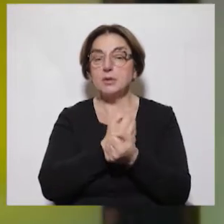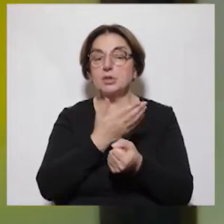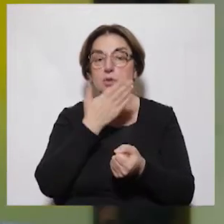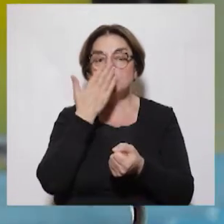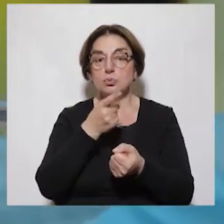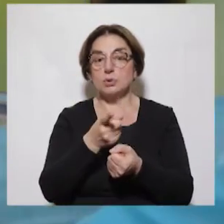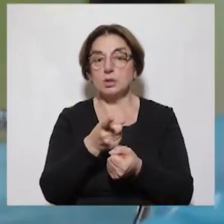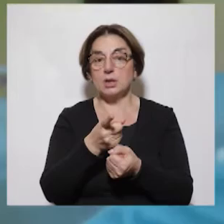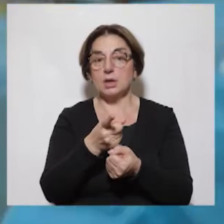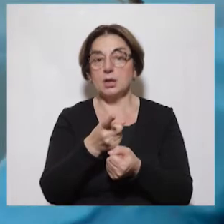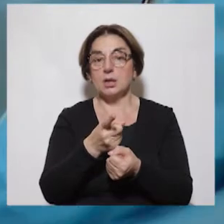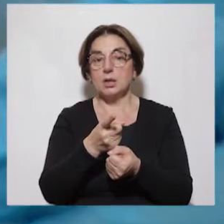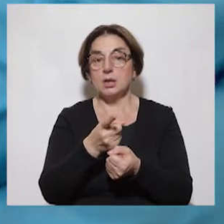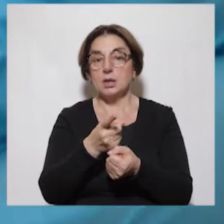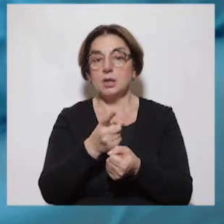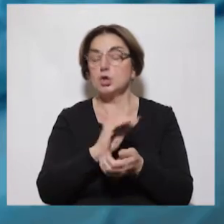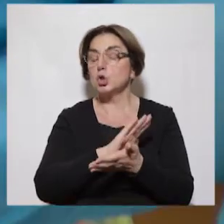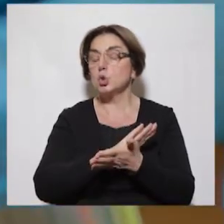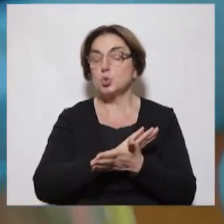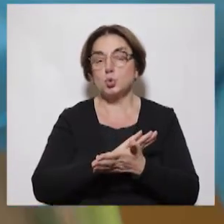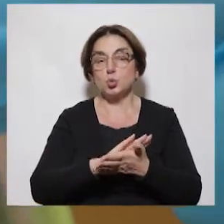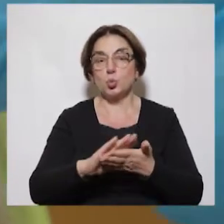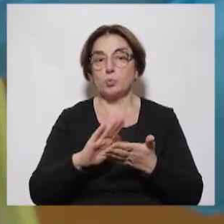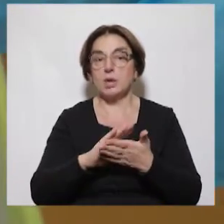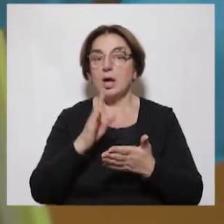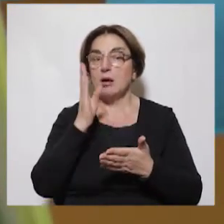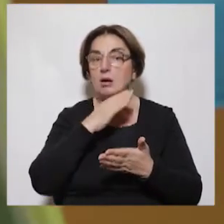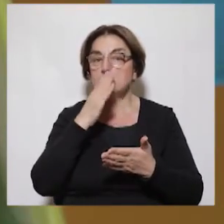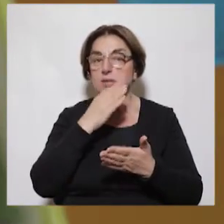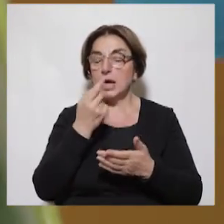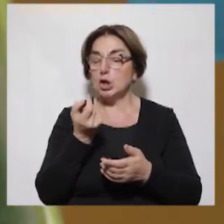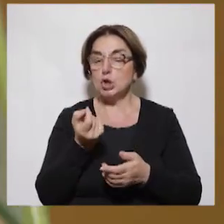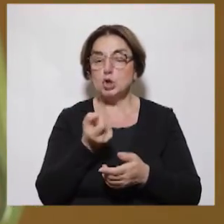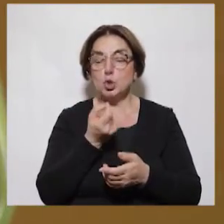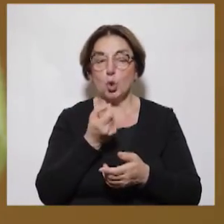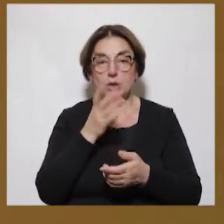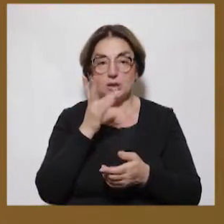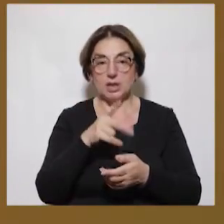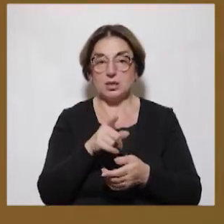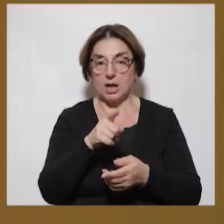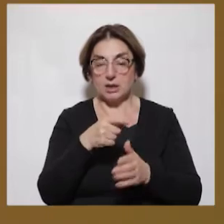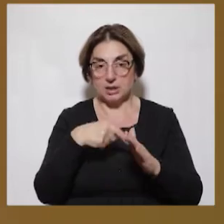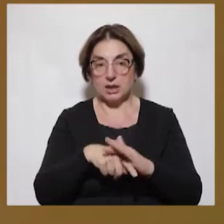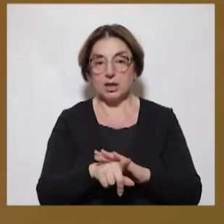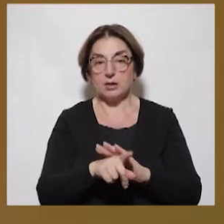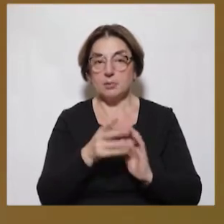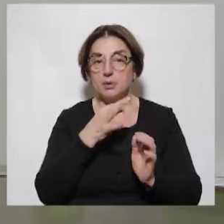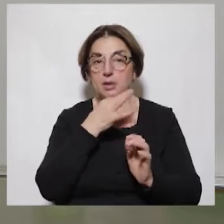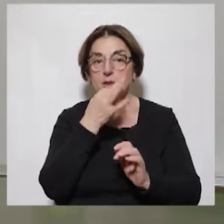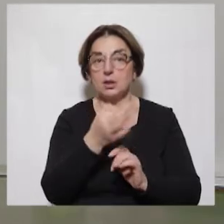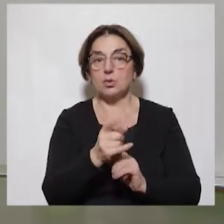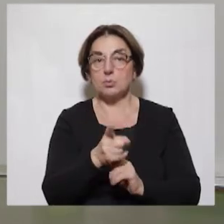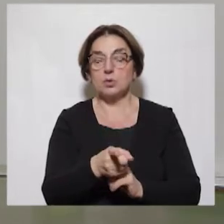სპირტის სუნი, ვინაიდან ის არის მაქსიმალური სისუფთავის, მასში წყლის მინარევი ძალიან ცოტა იქნება. აქედან გამომდინარე